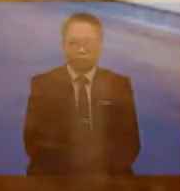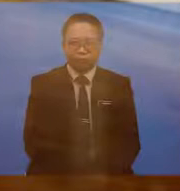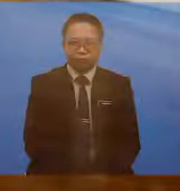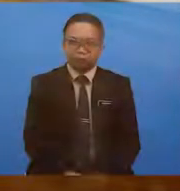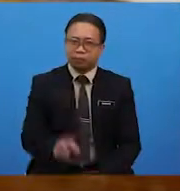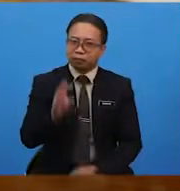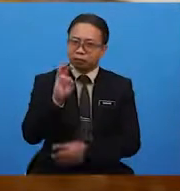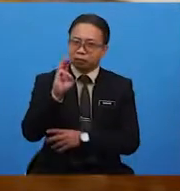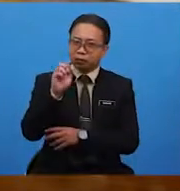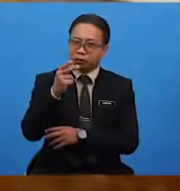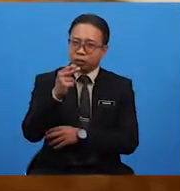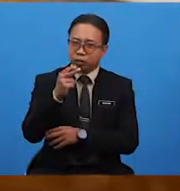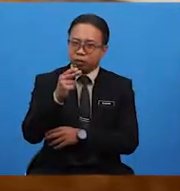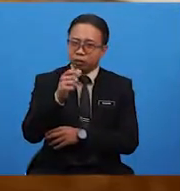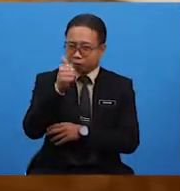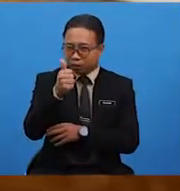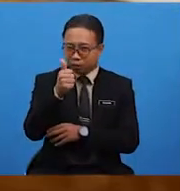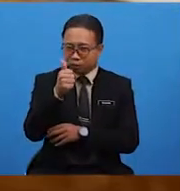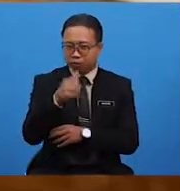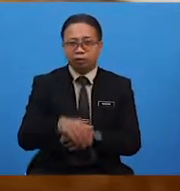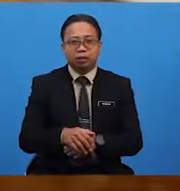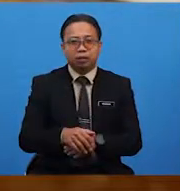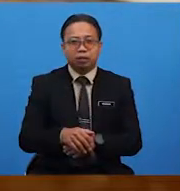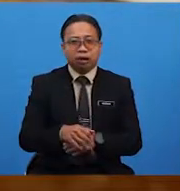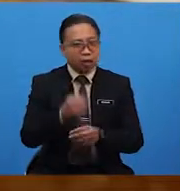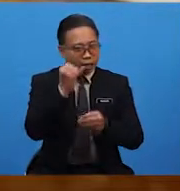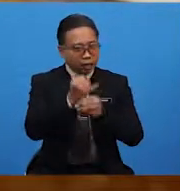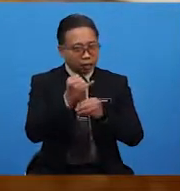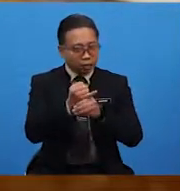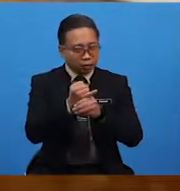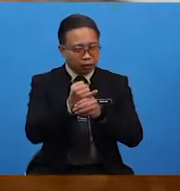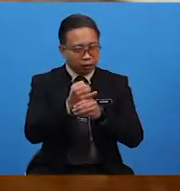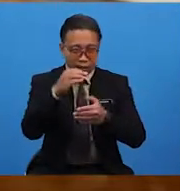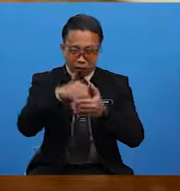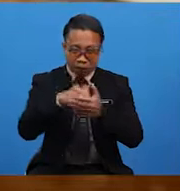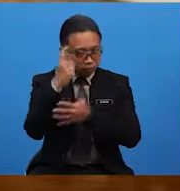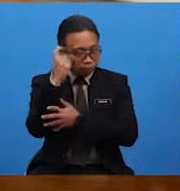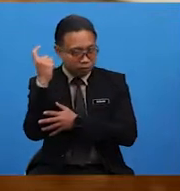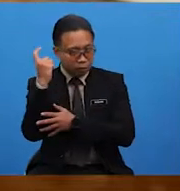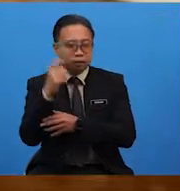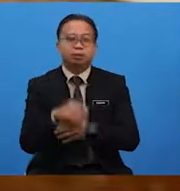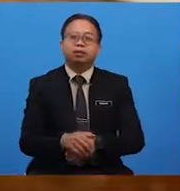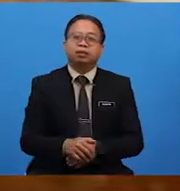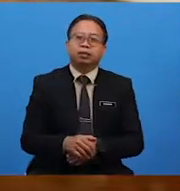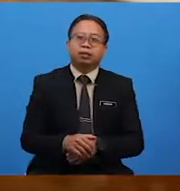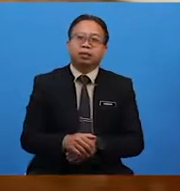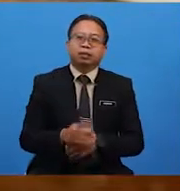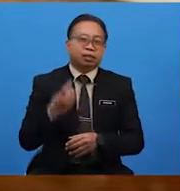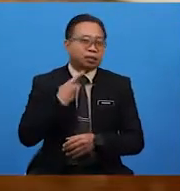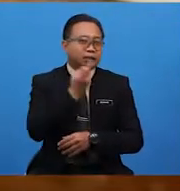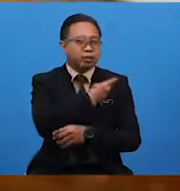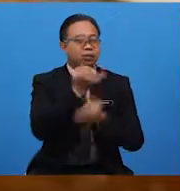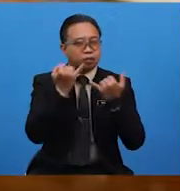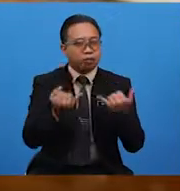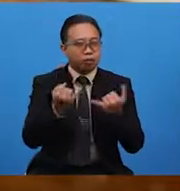Wow menari ini gedein Sekar ya di bawah sedar mimpi itu yang menariknya gitu sekarang ke